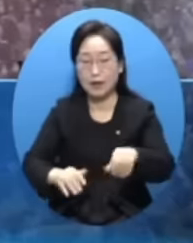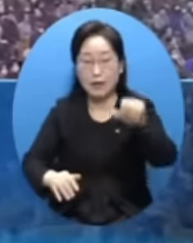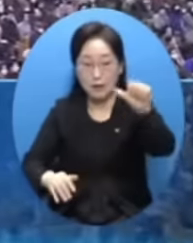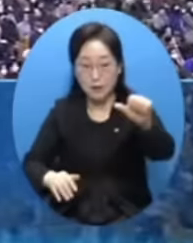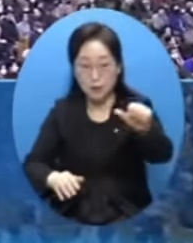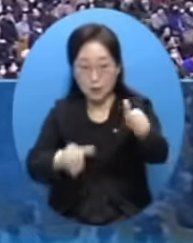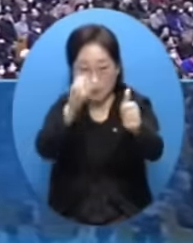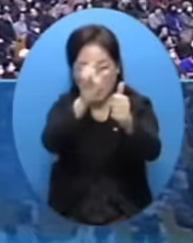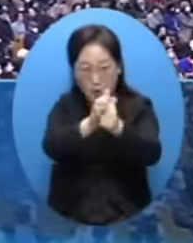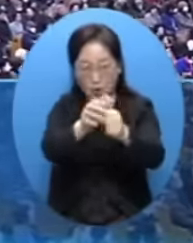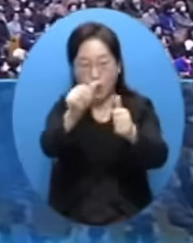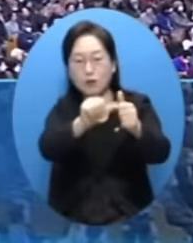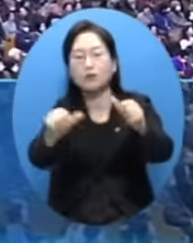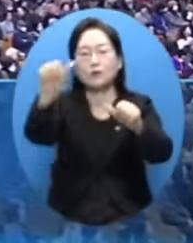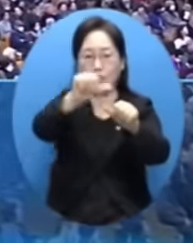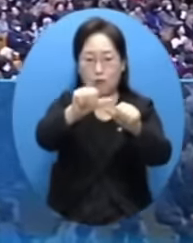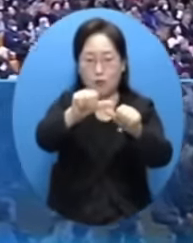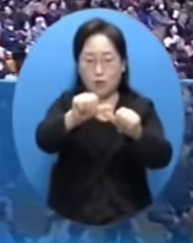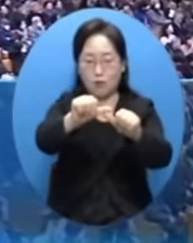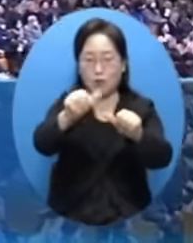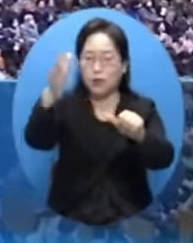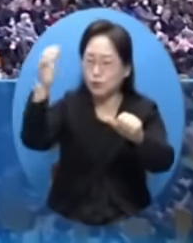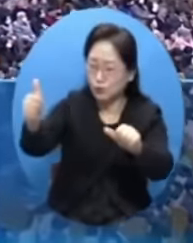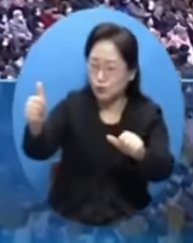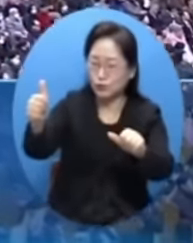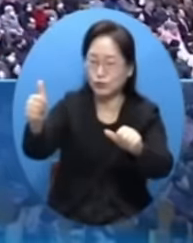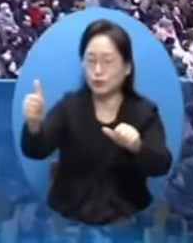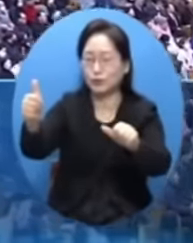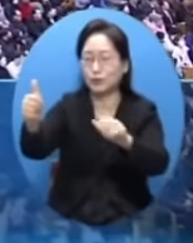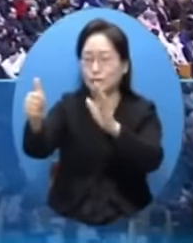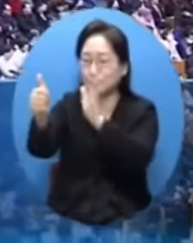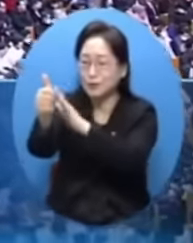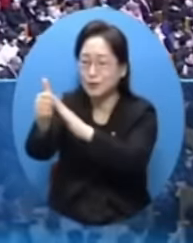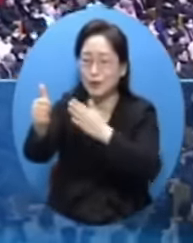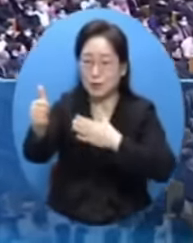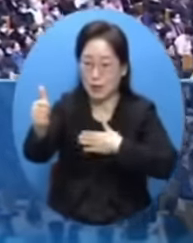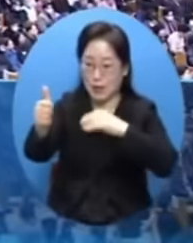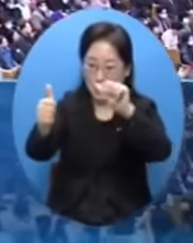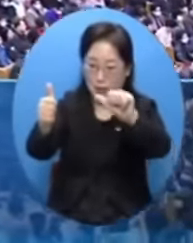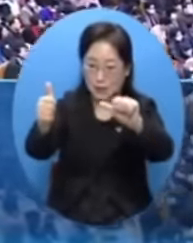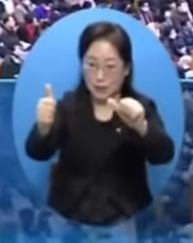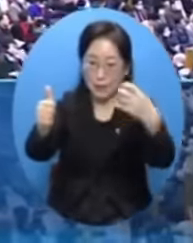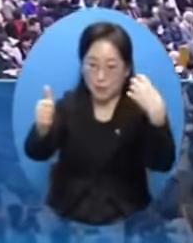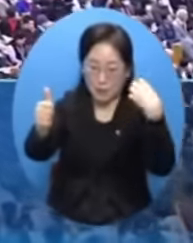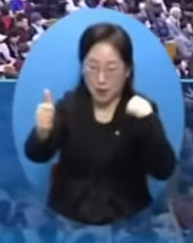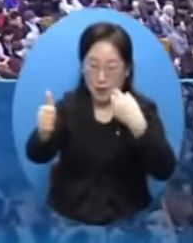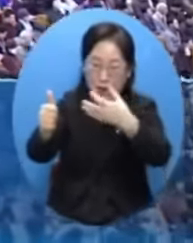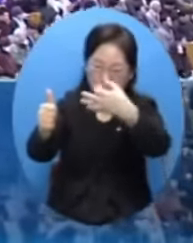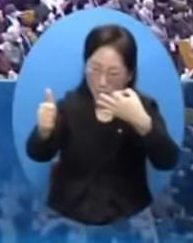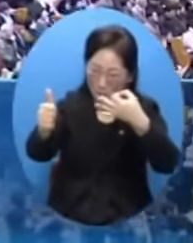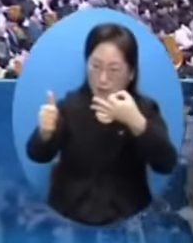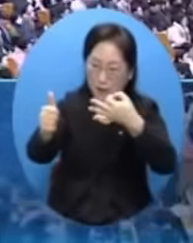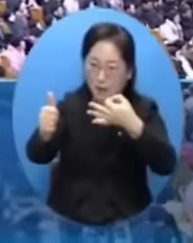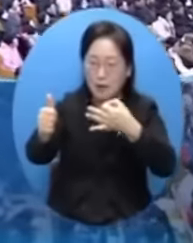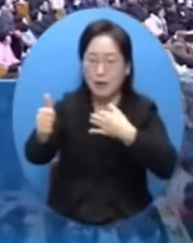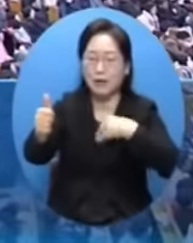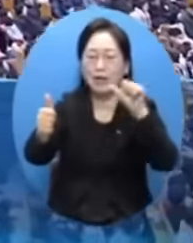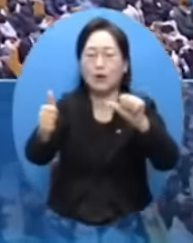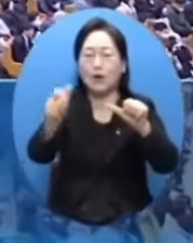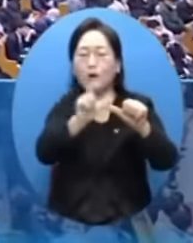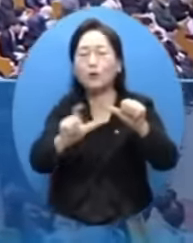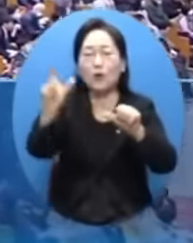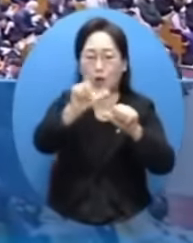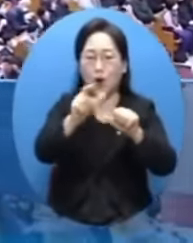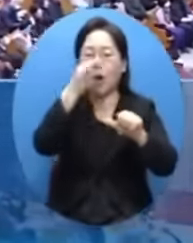다를 가지고 와서이 주인이여게 다섯 달란트를 주셨는데 보서 내가 또 다섯 달란트를